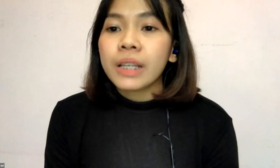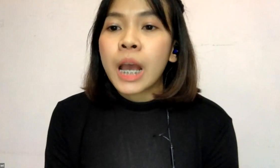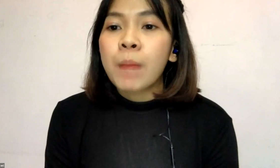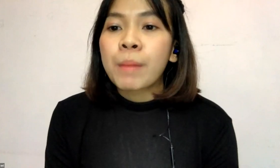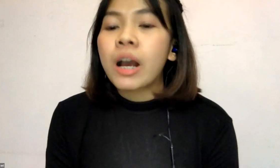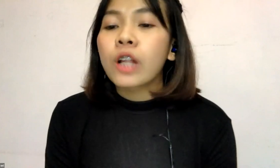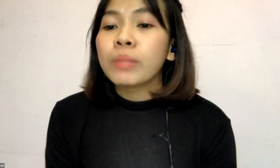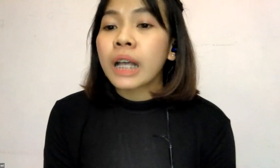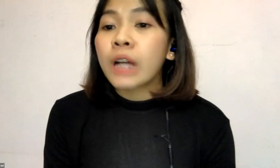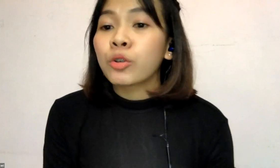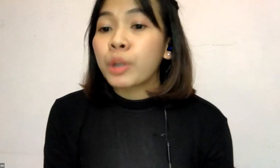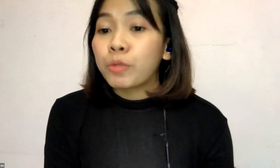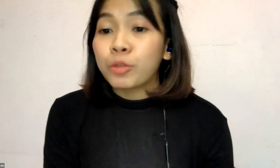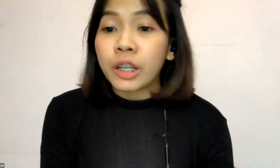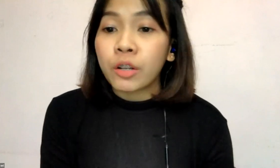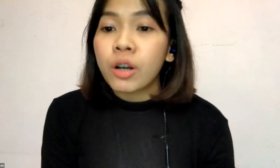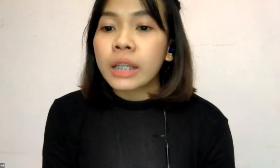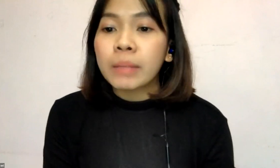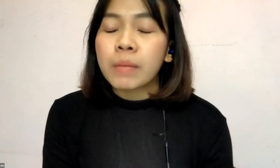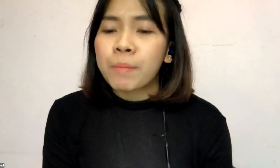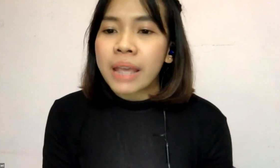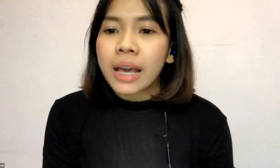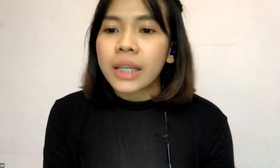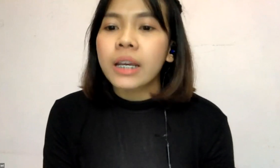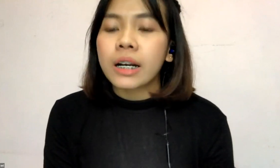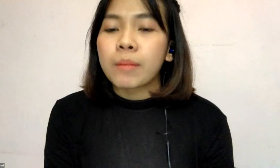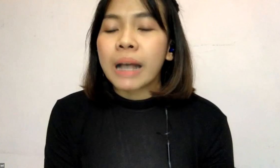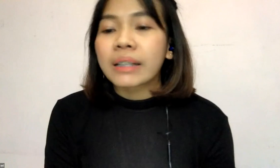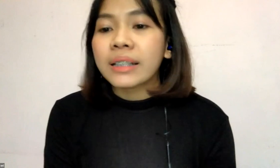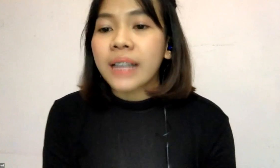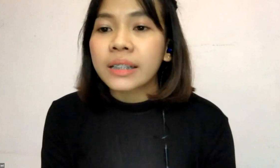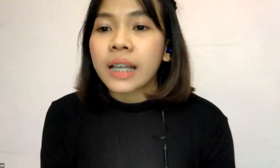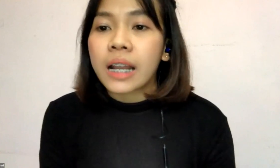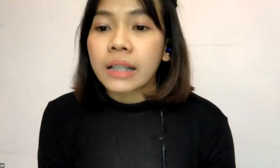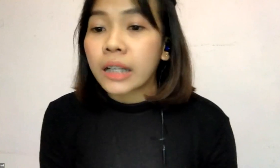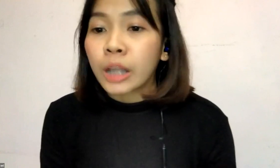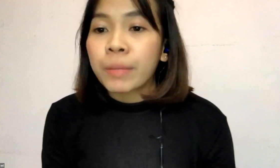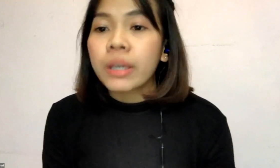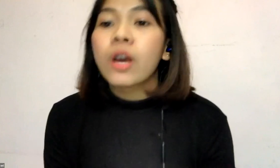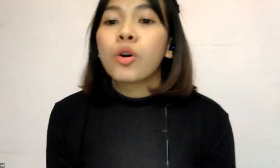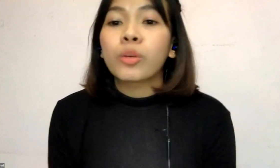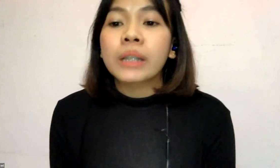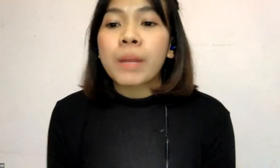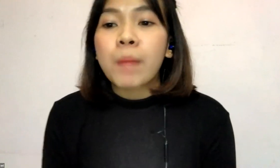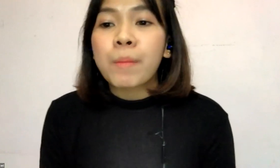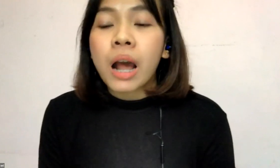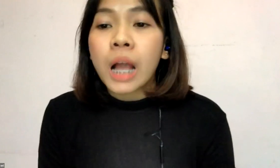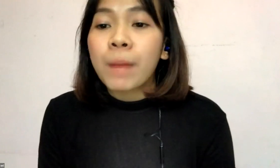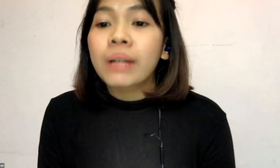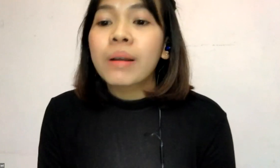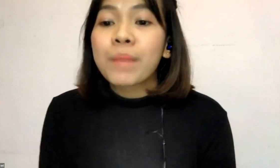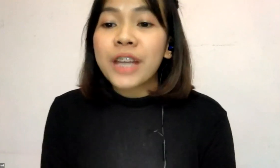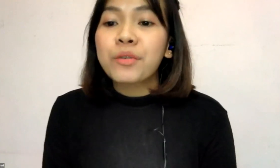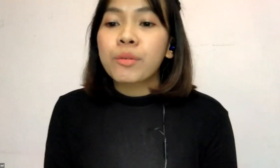ya memang kalau misalkan untuk di Pusdik Indo kita bisa mempelajari bahasa isyarat secara dasar tetapi untuk Yang